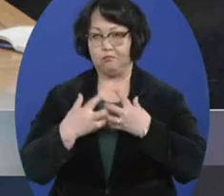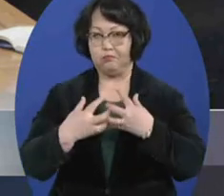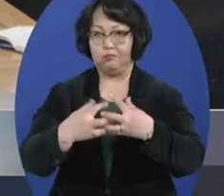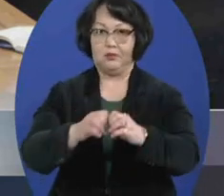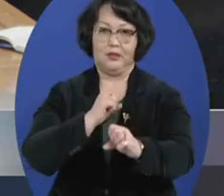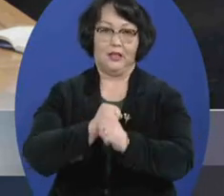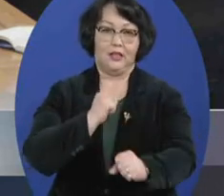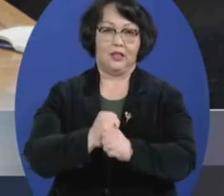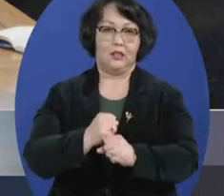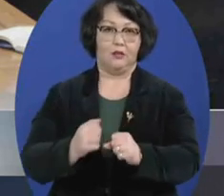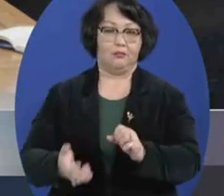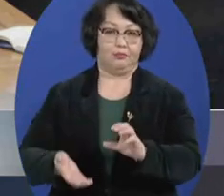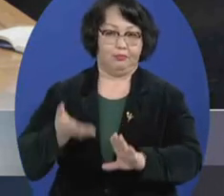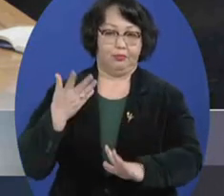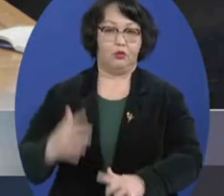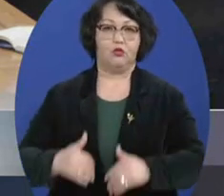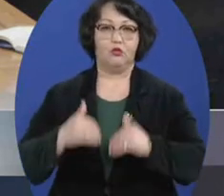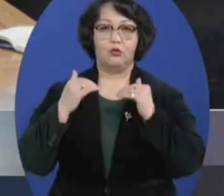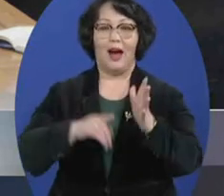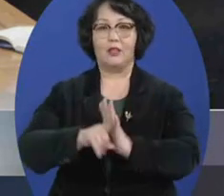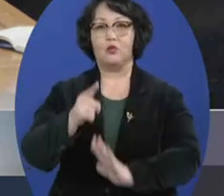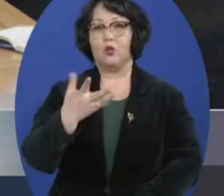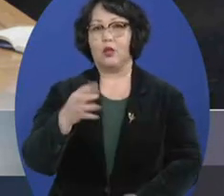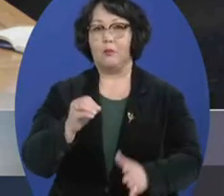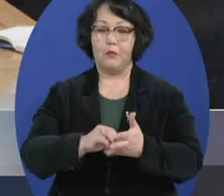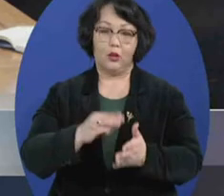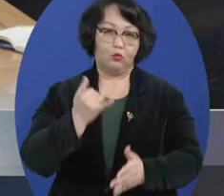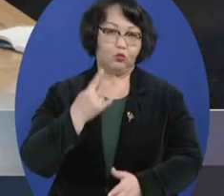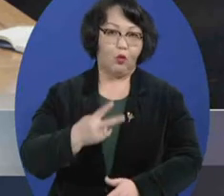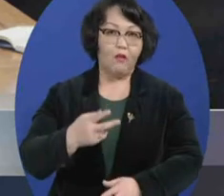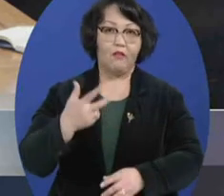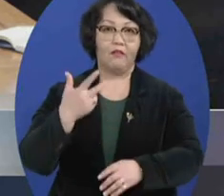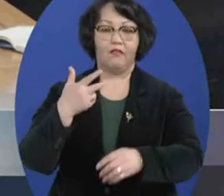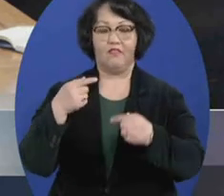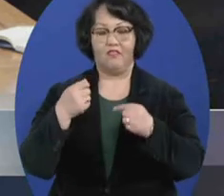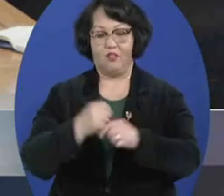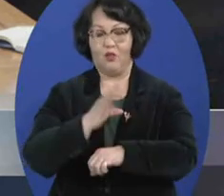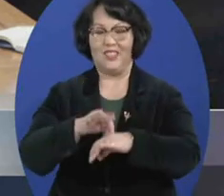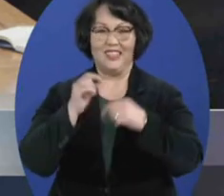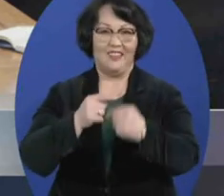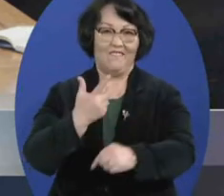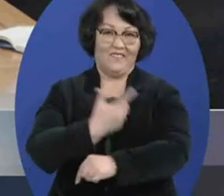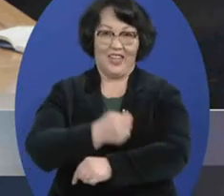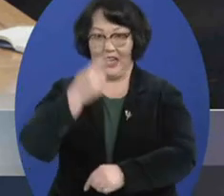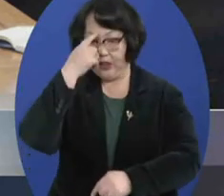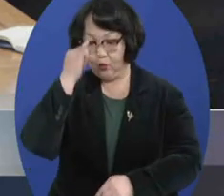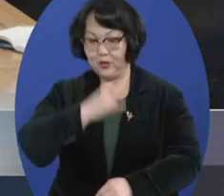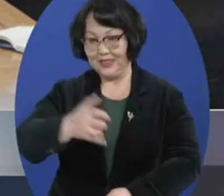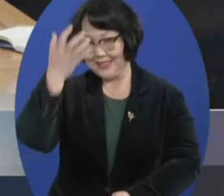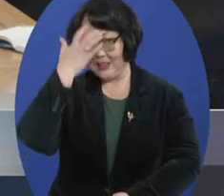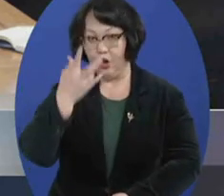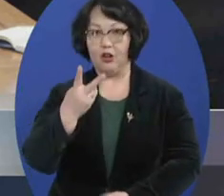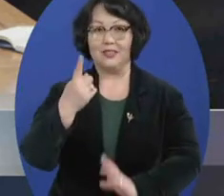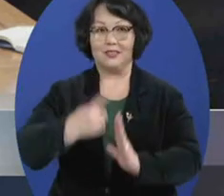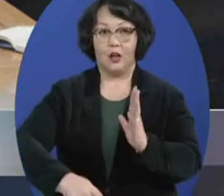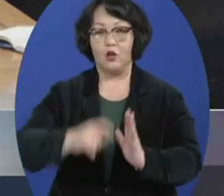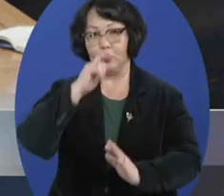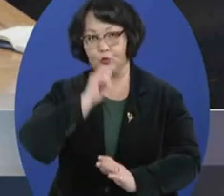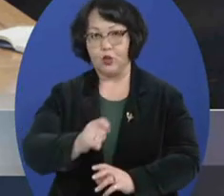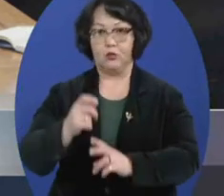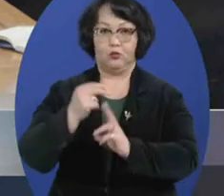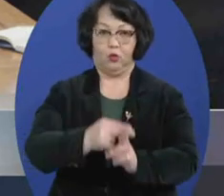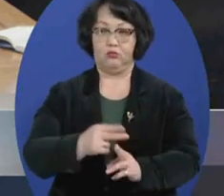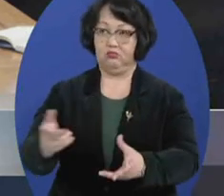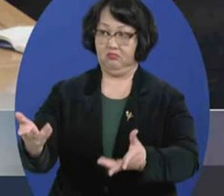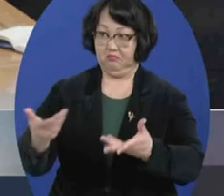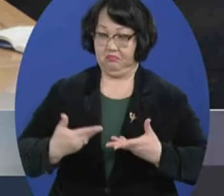ахиулан хөгжүүлж байна. Монгол улсад анхны 150 мянган тун цар тахлын эсрэг вакциныг энэтхэг улсын засгийн газар энэ оны 2 дугаар сард буцалтгүй